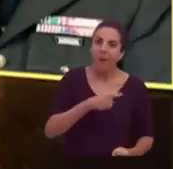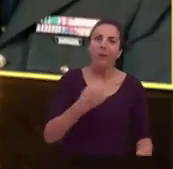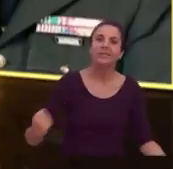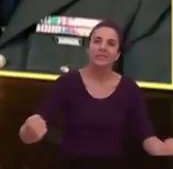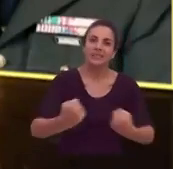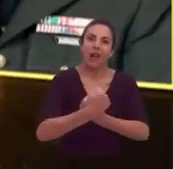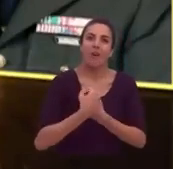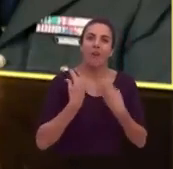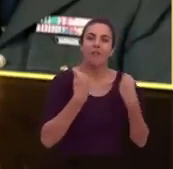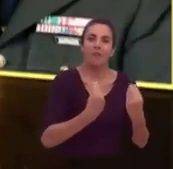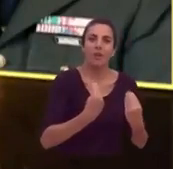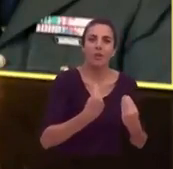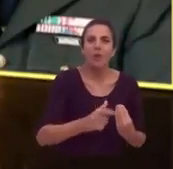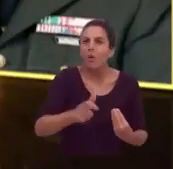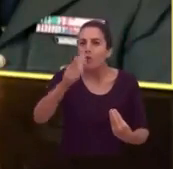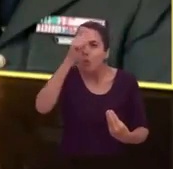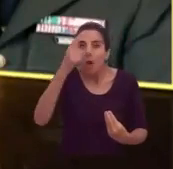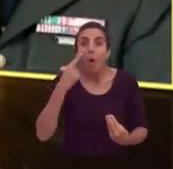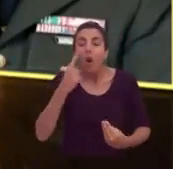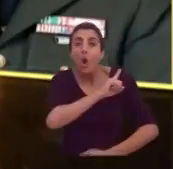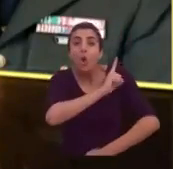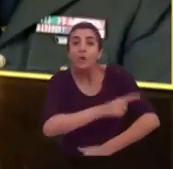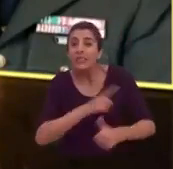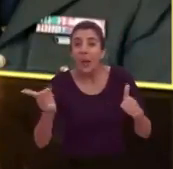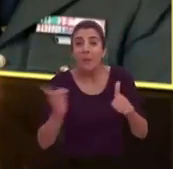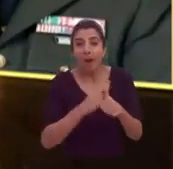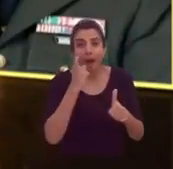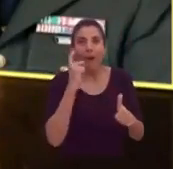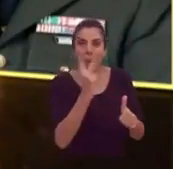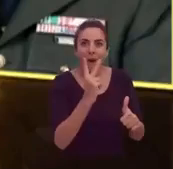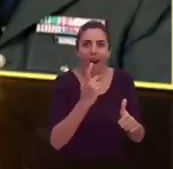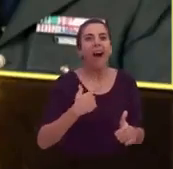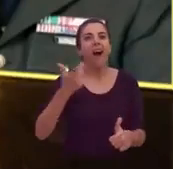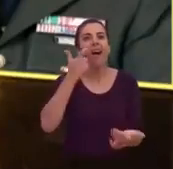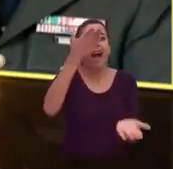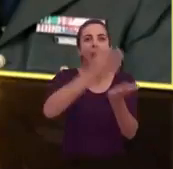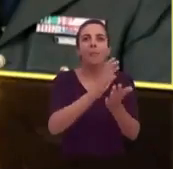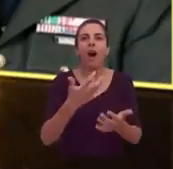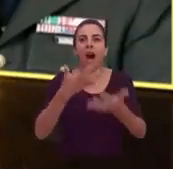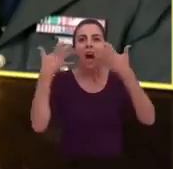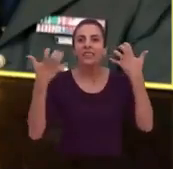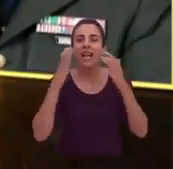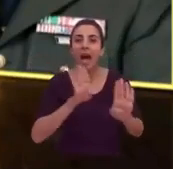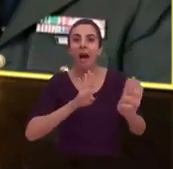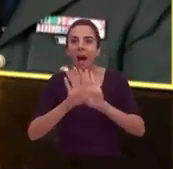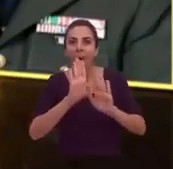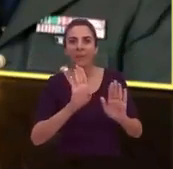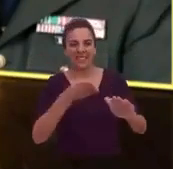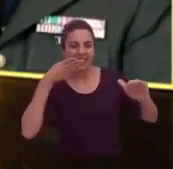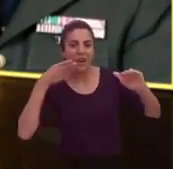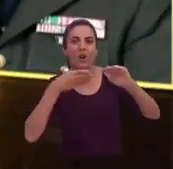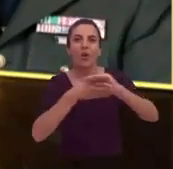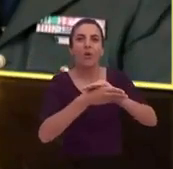kucakladılar. Türk'ün en yüce arslanını Anıtkabir'in arslanlar kapısından sokup ebedi istirahgâtına götürdüler.